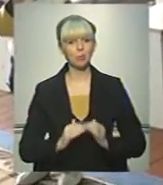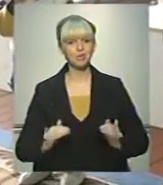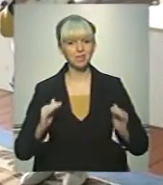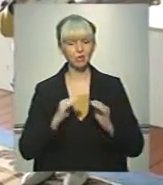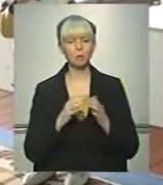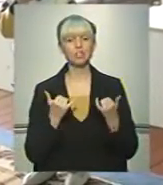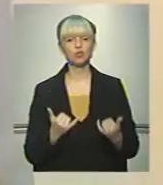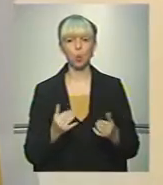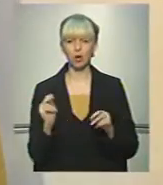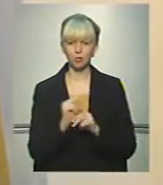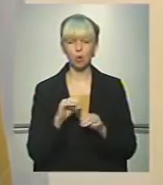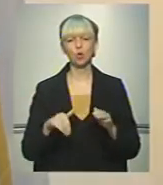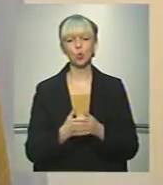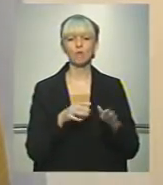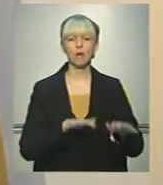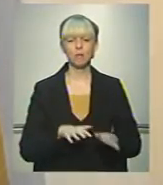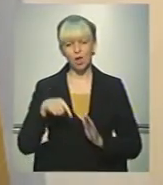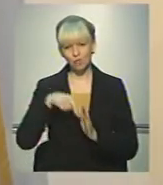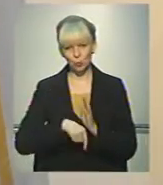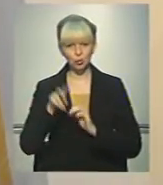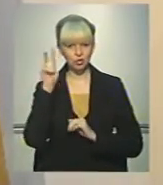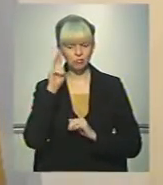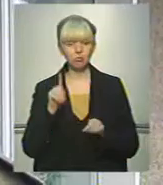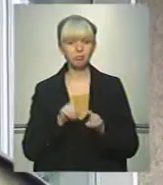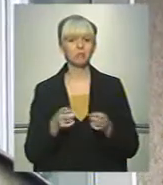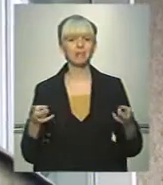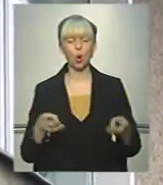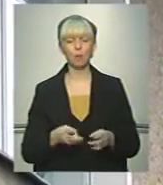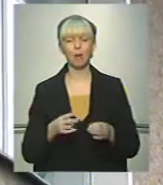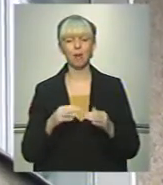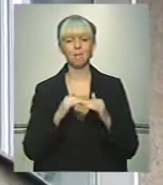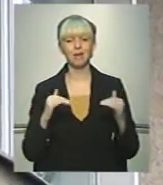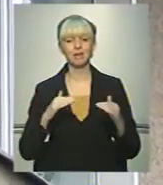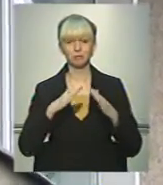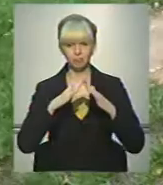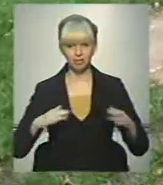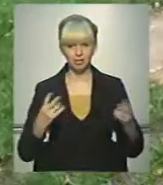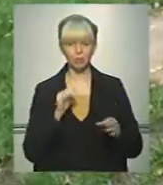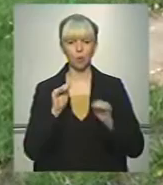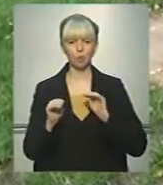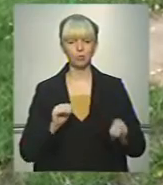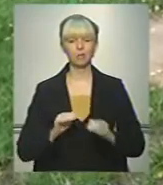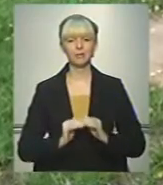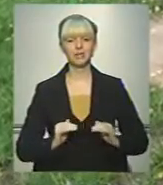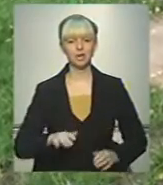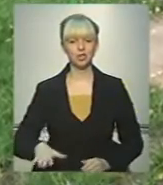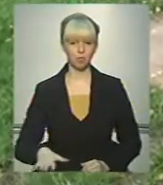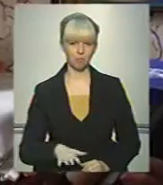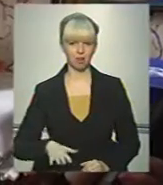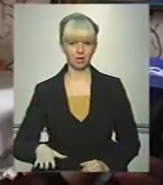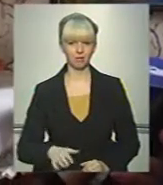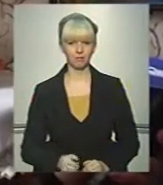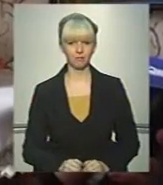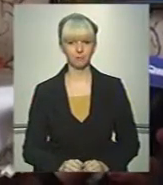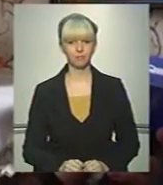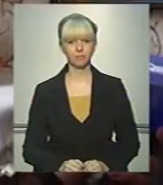і сучасний ремонт, і нові меблі, і внутрішні вбиральні. Проте необхідно перекрити дах, а також облаштувати дитячий майданчик.